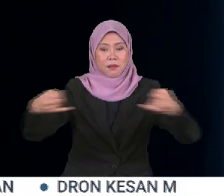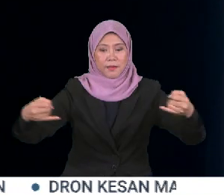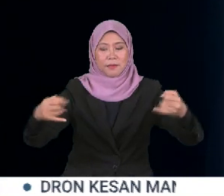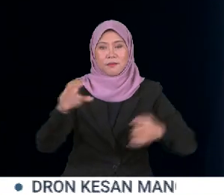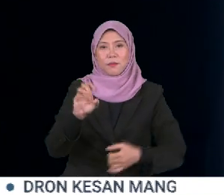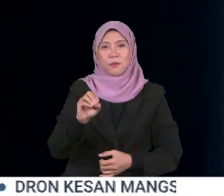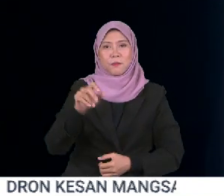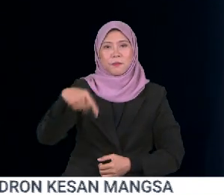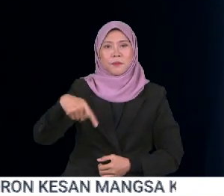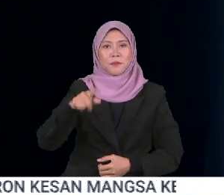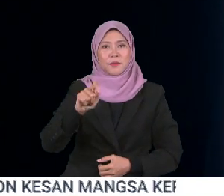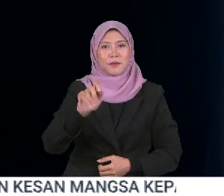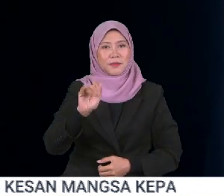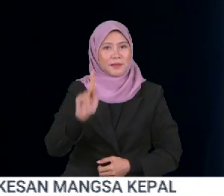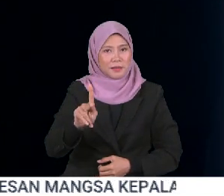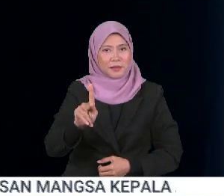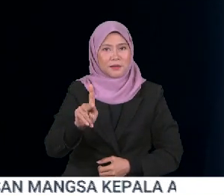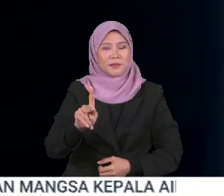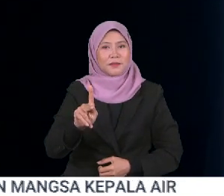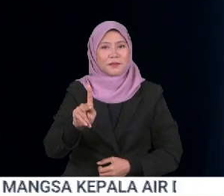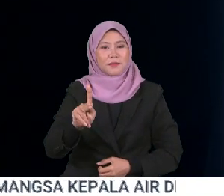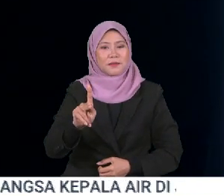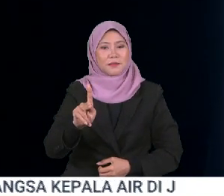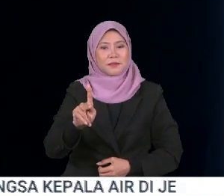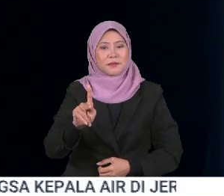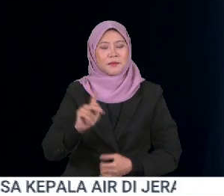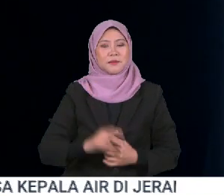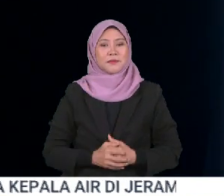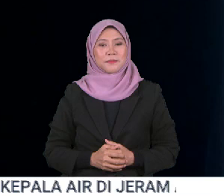ni selalu susah nak sebut, panjang ya.